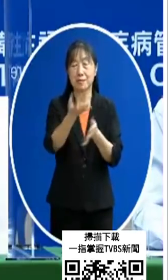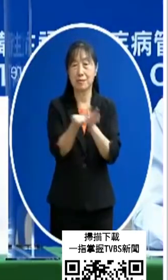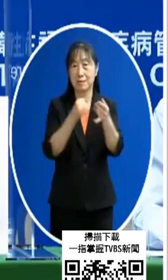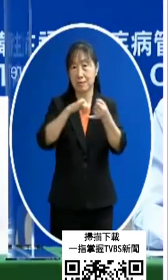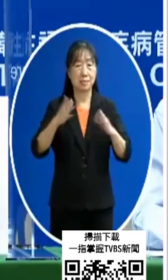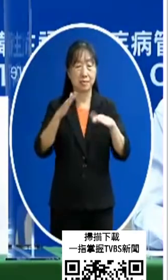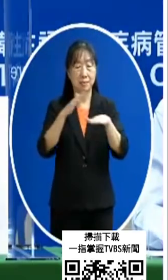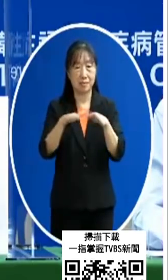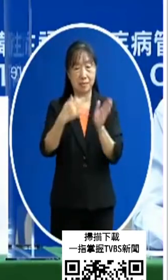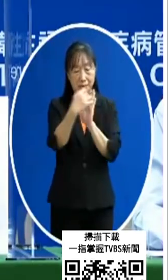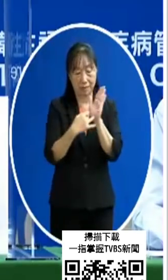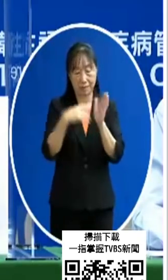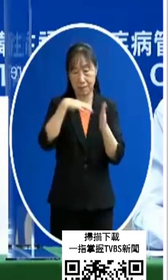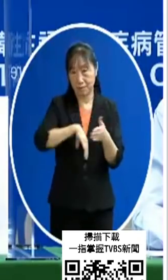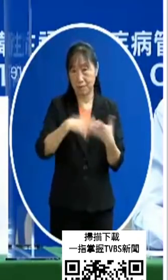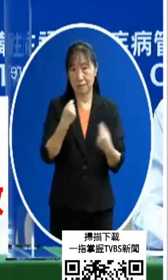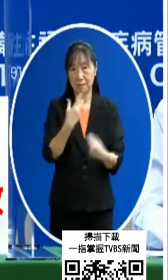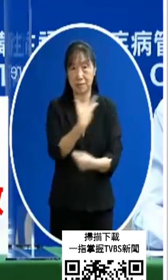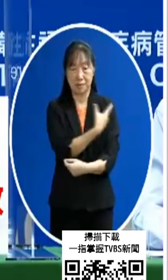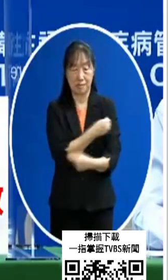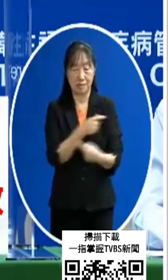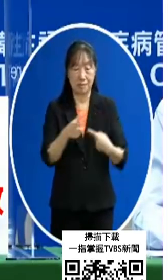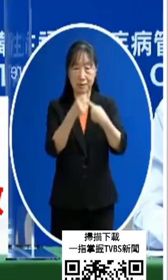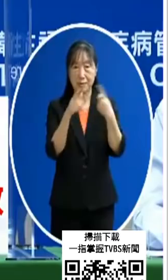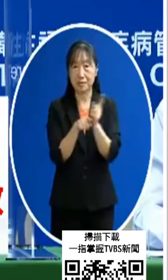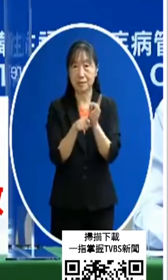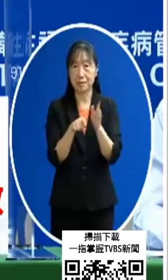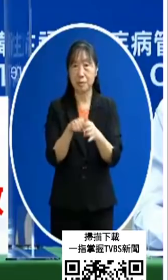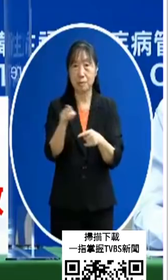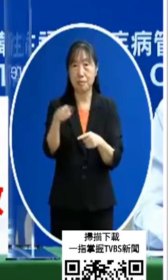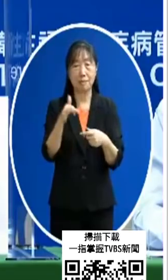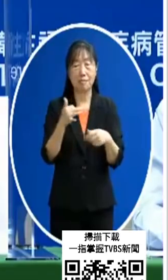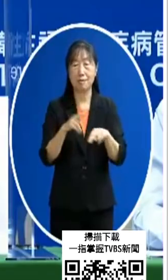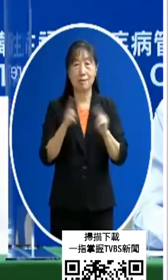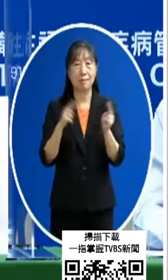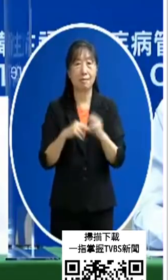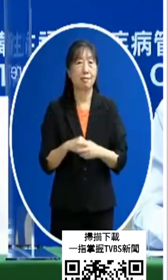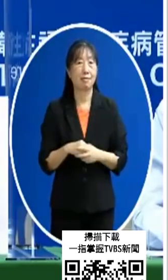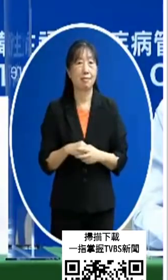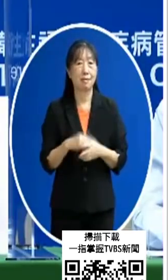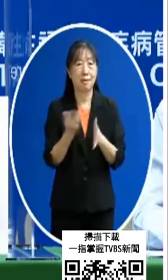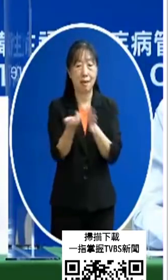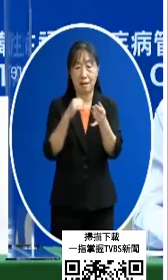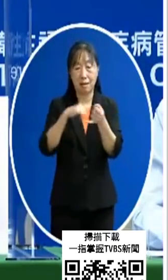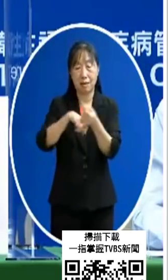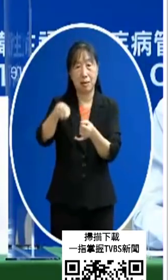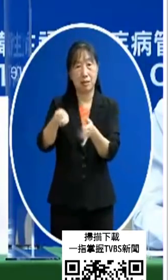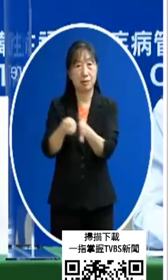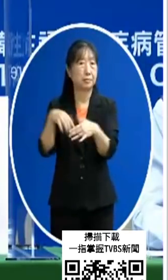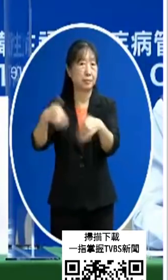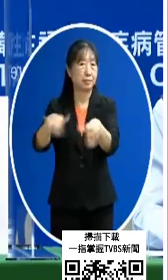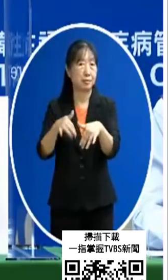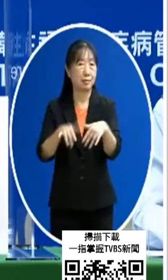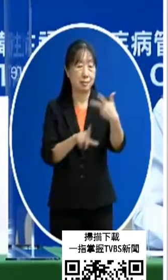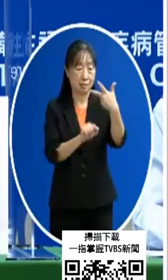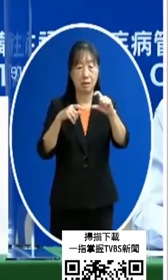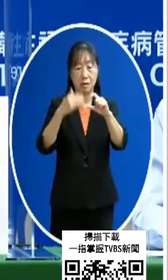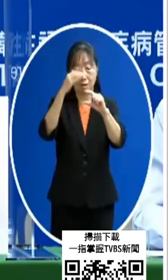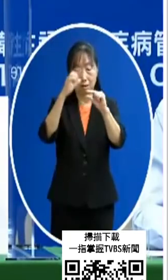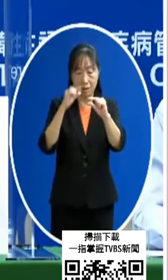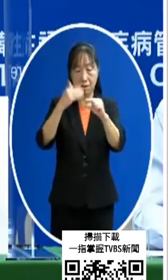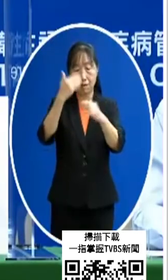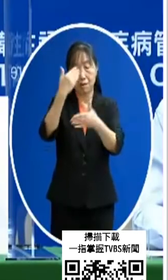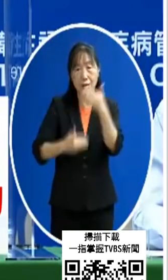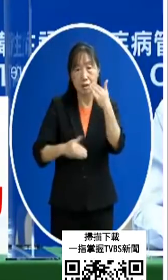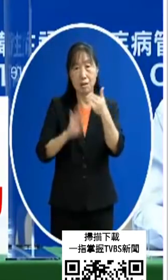啊，告诉我你到底怎么认定一个护理师的男友就算是同住家人？两人有结